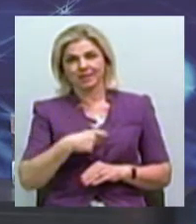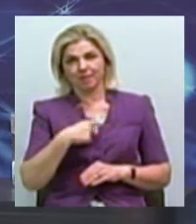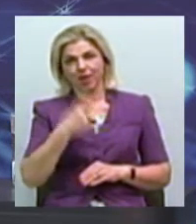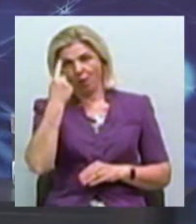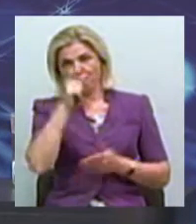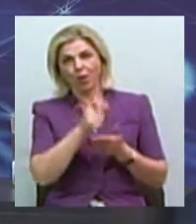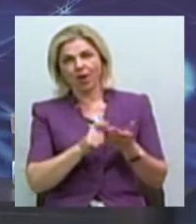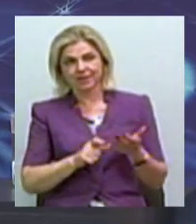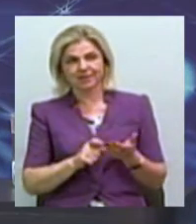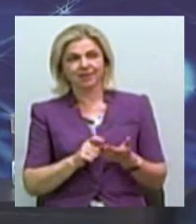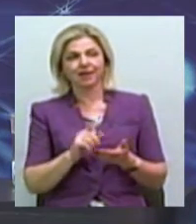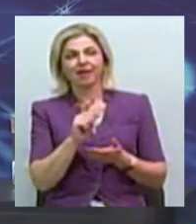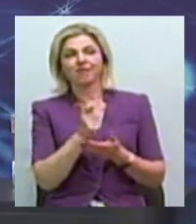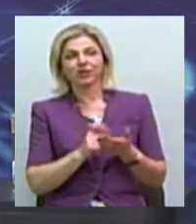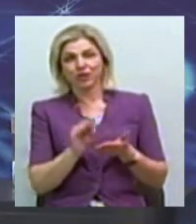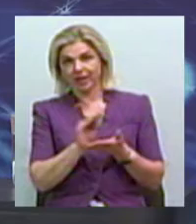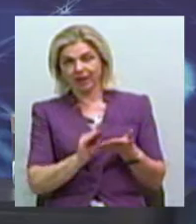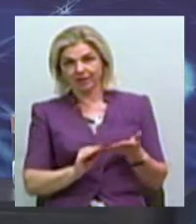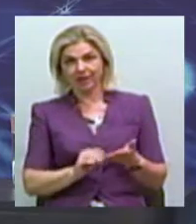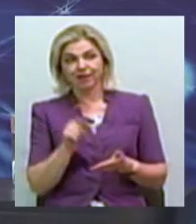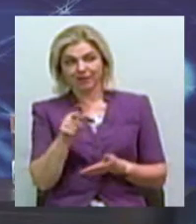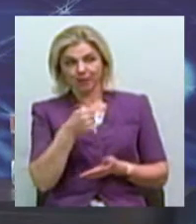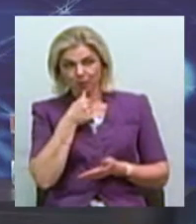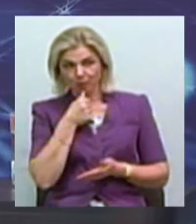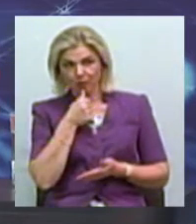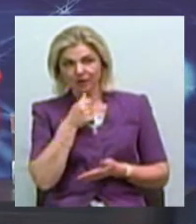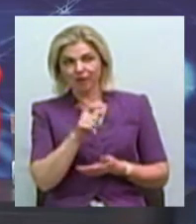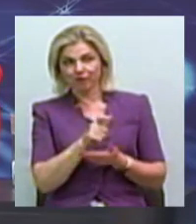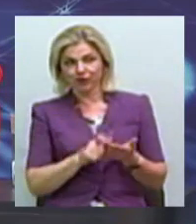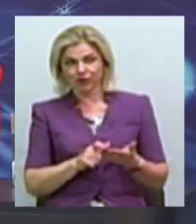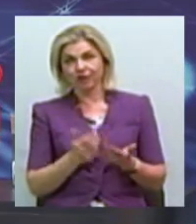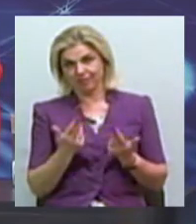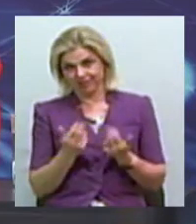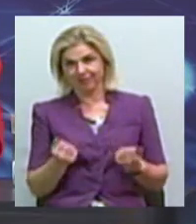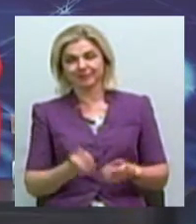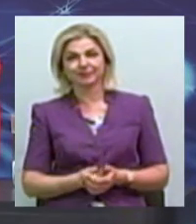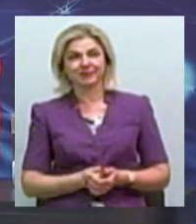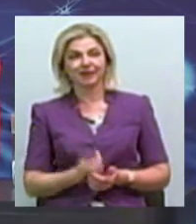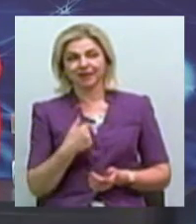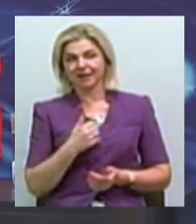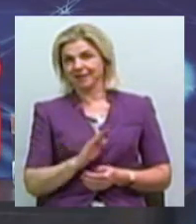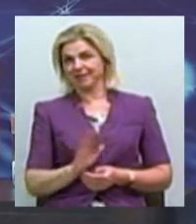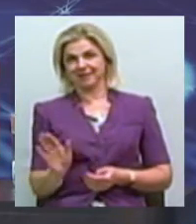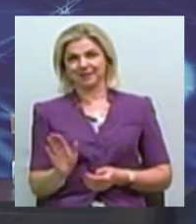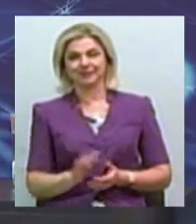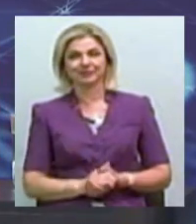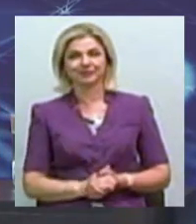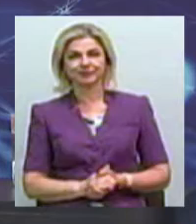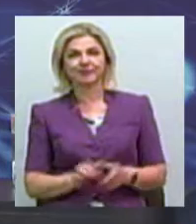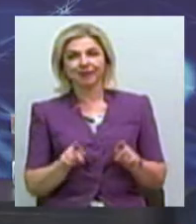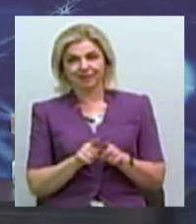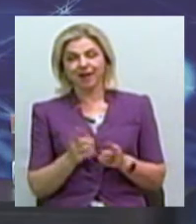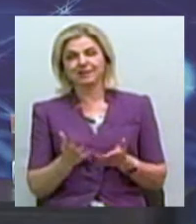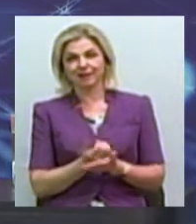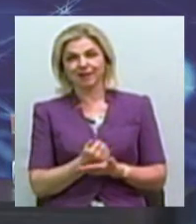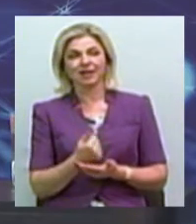поезії, складали віршовані рядки. Ось, ти пробувала писати вірші? Звичайно. А я ні. А я ні. Ну, так склалося, що